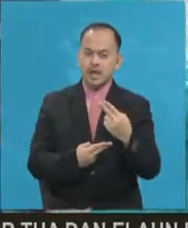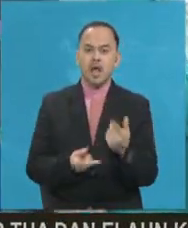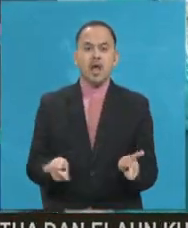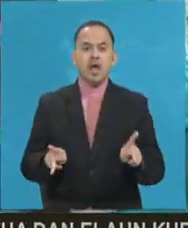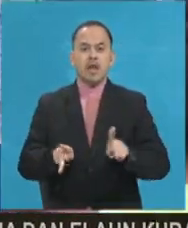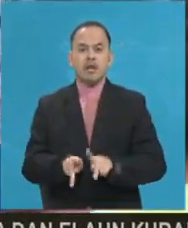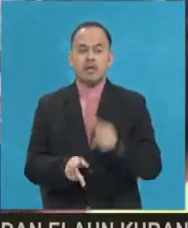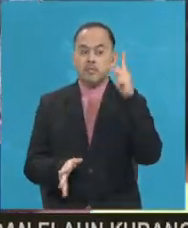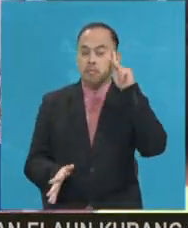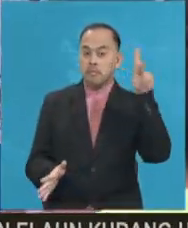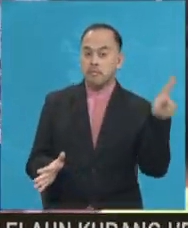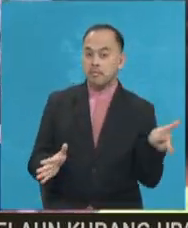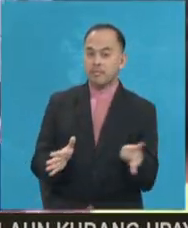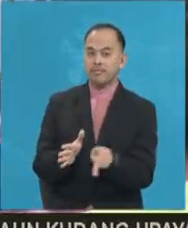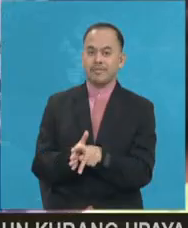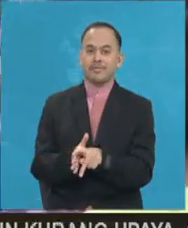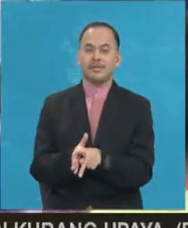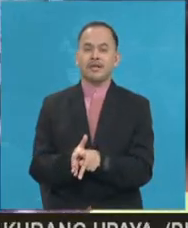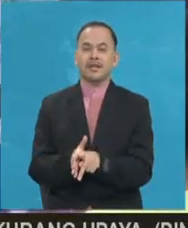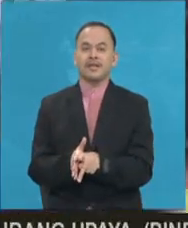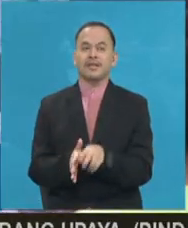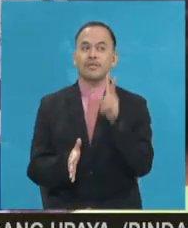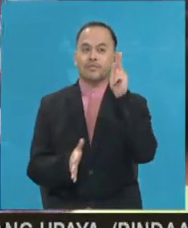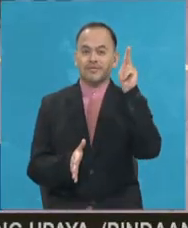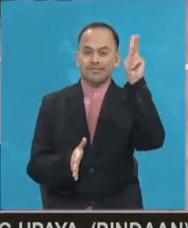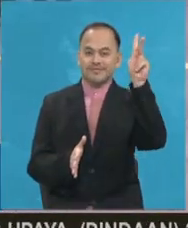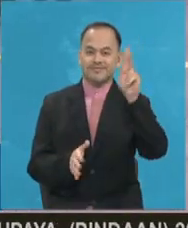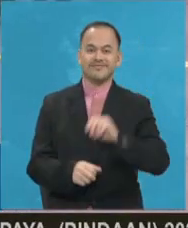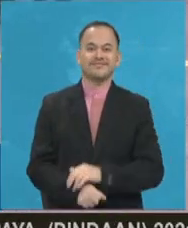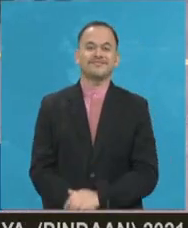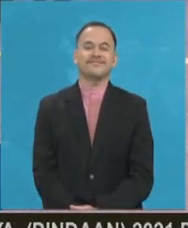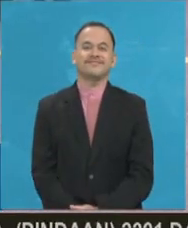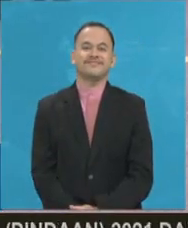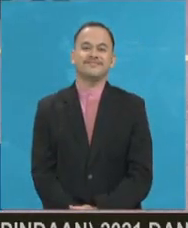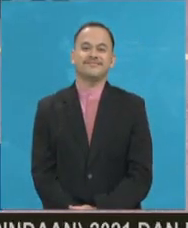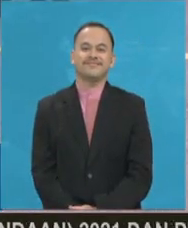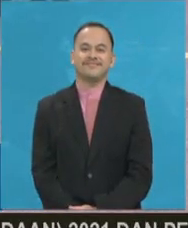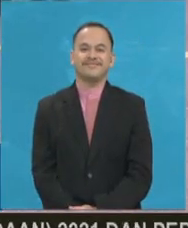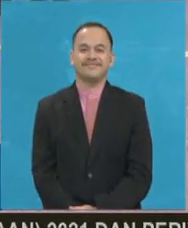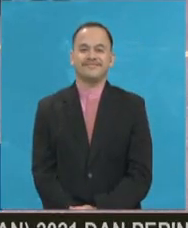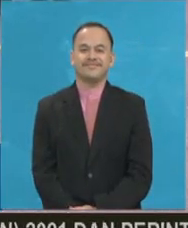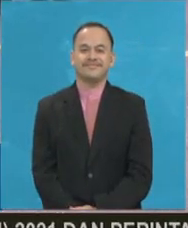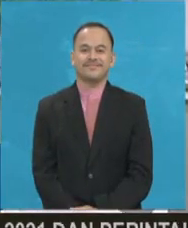merekam kan kenangan manis dengan mengambil gambar kenang-kenangan Indonesia